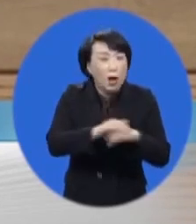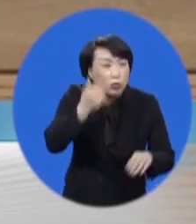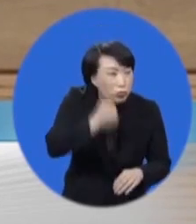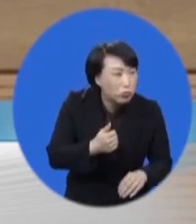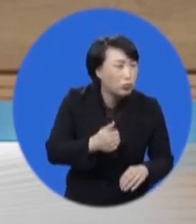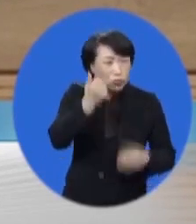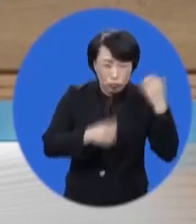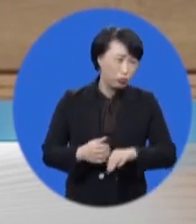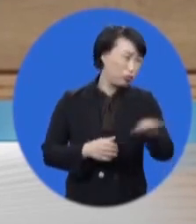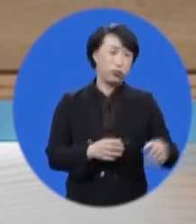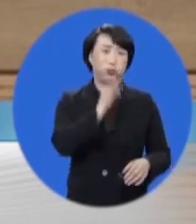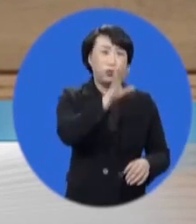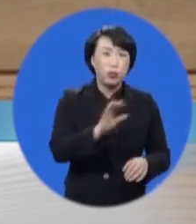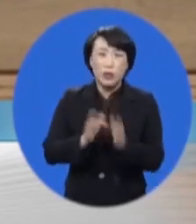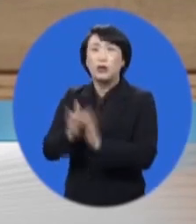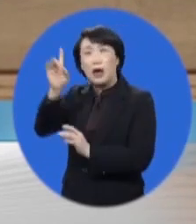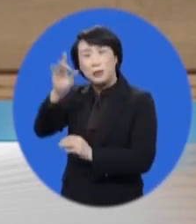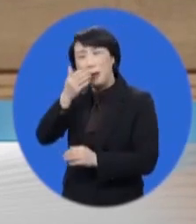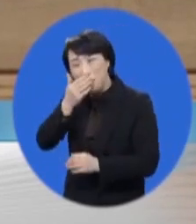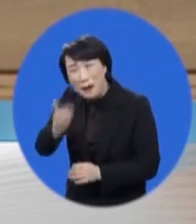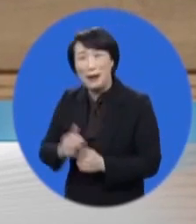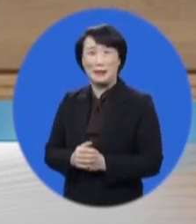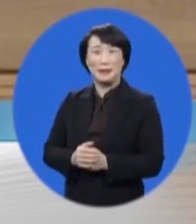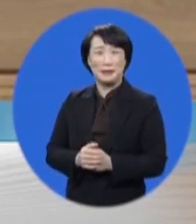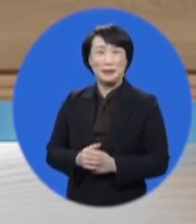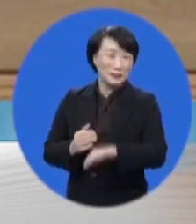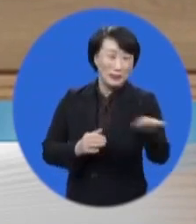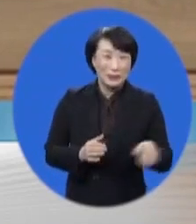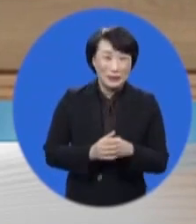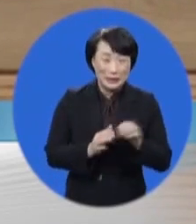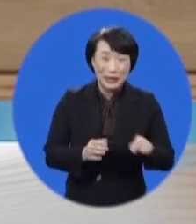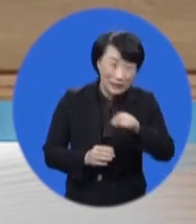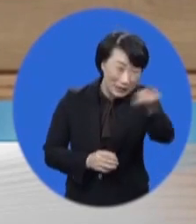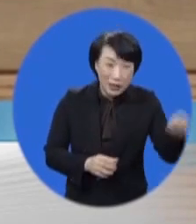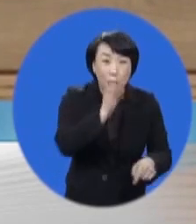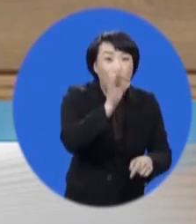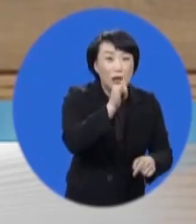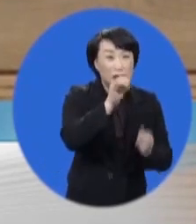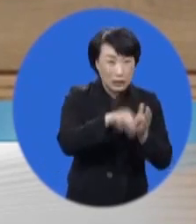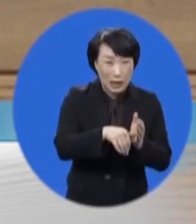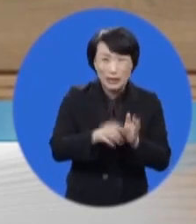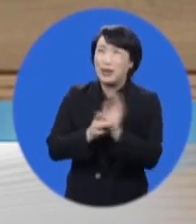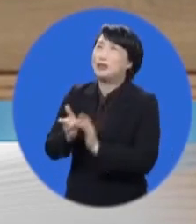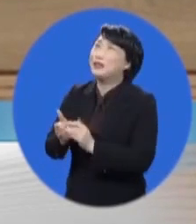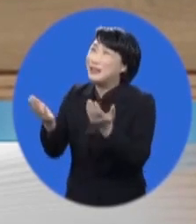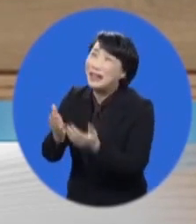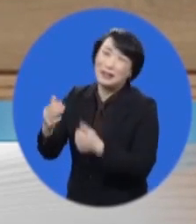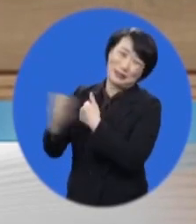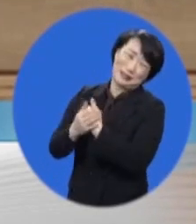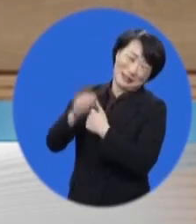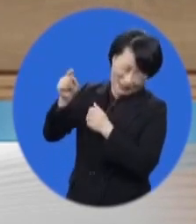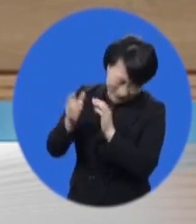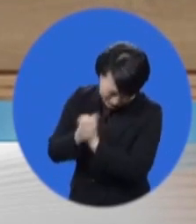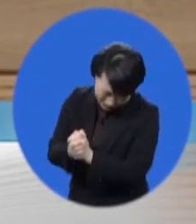아무도 해볼 수 없어. 예수만이 해본다. 그래서 우리는 이런 불가능이 있을 때 예수를 일하시게 하는